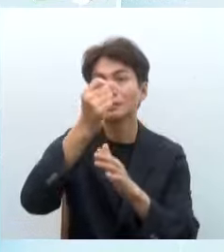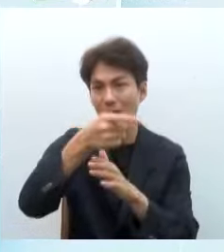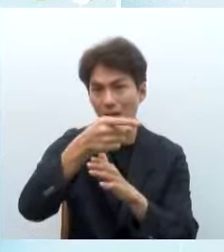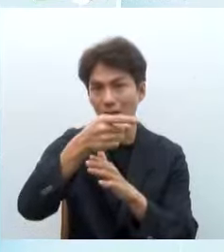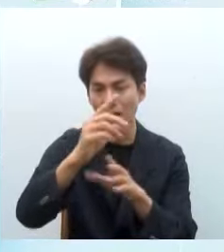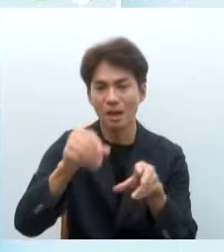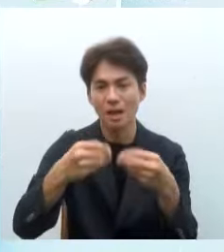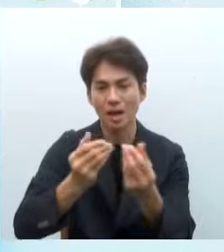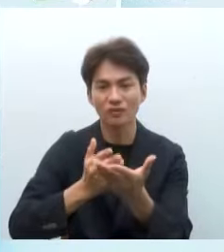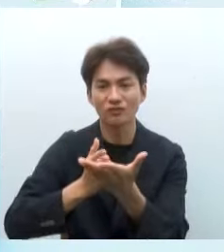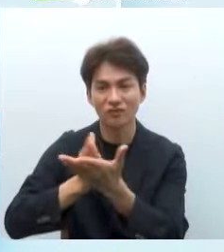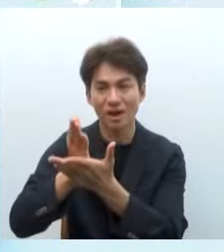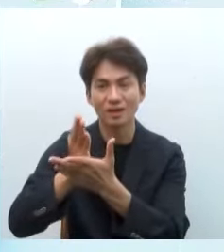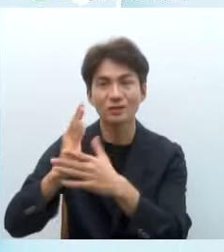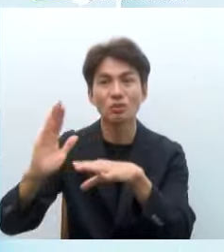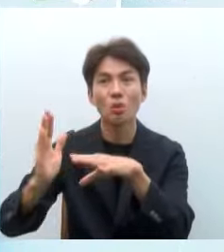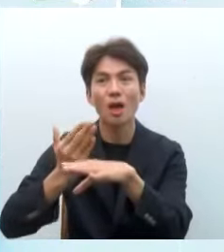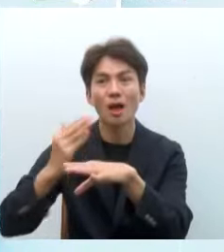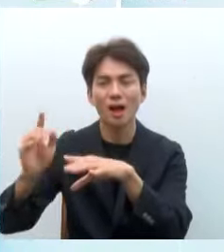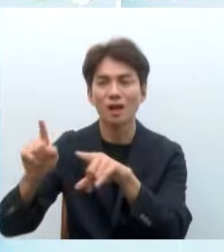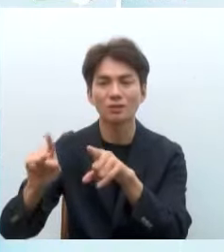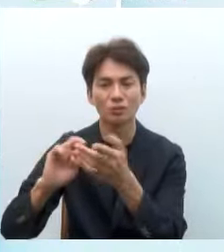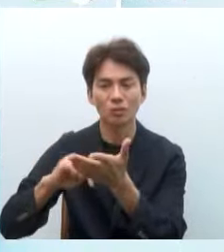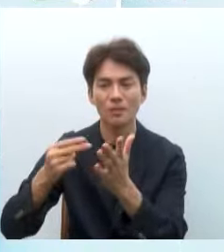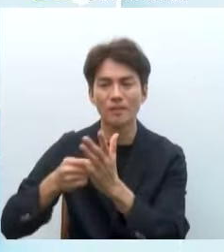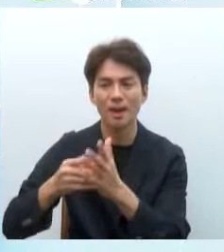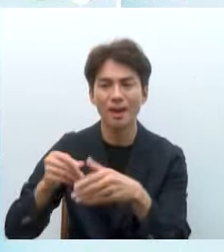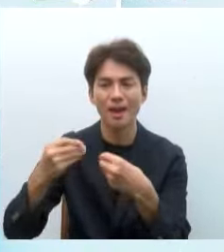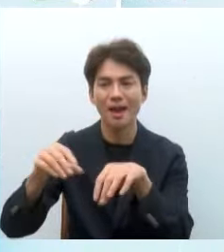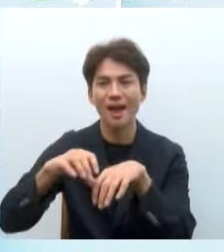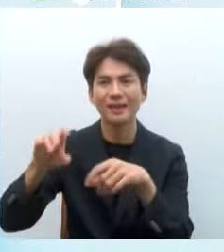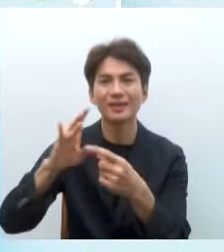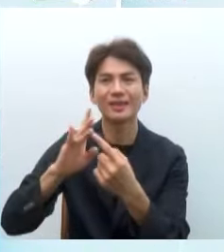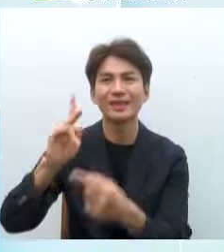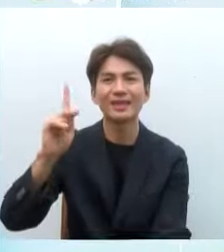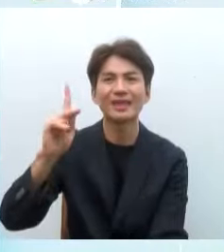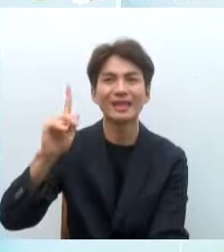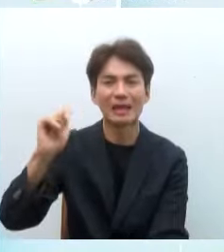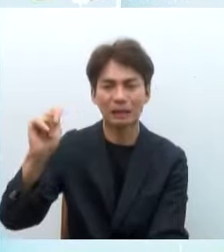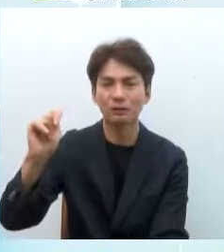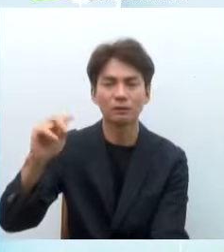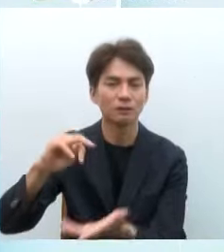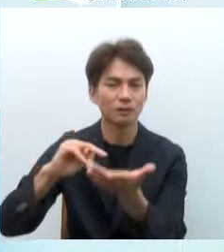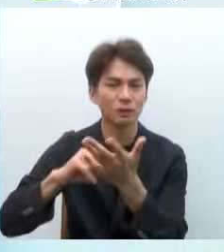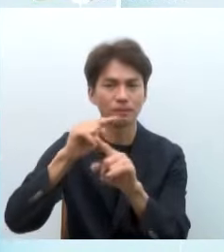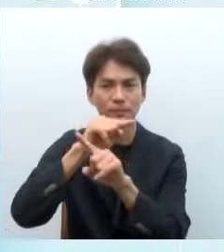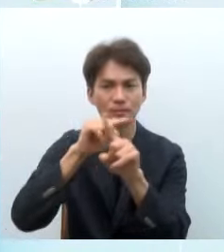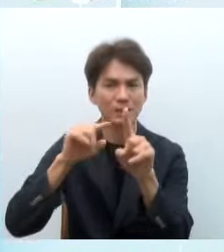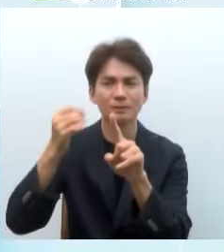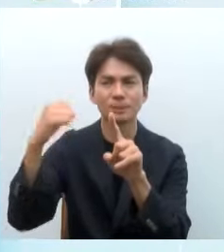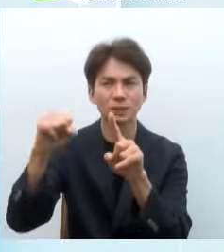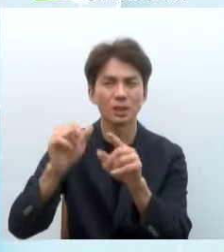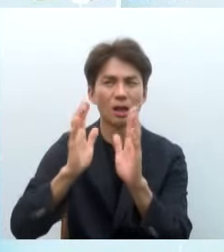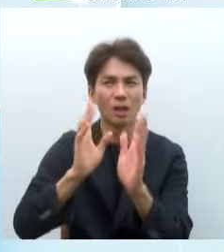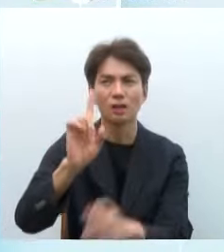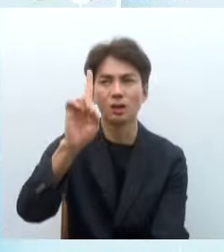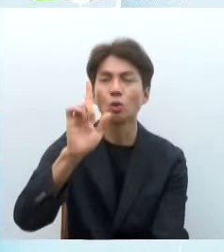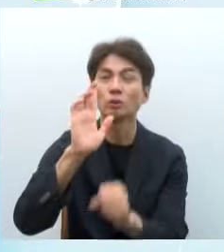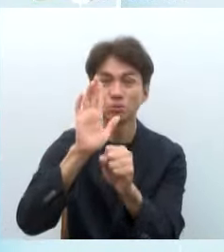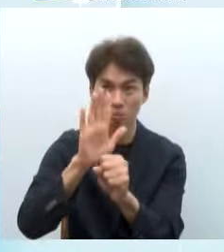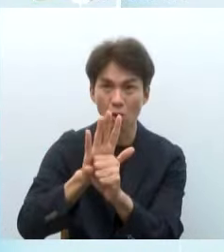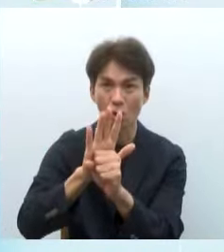การมาช่วยเนี่ยแต่อย่าไปกองไว้ที่เขตมากนะครับภาพรวมแล้วไม่เกิน 10% ก็1คนก็พออย่างนี้นะครับก็ฝากเ